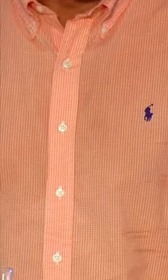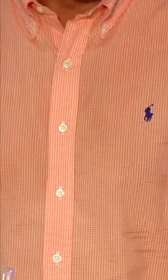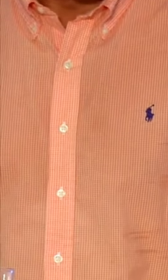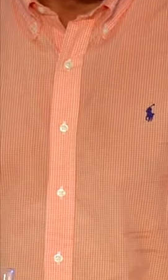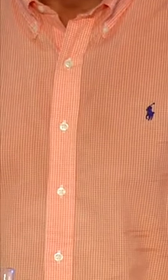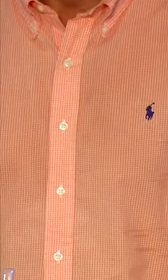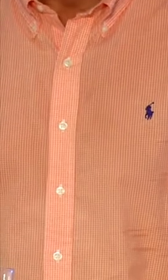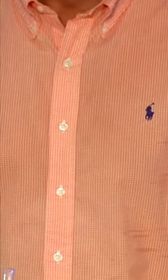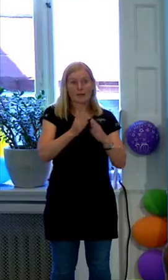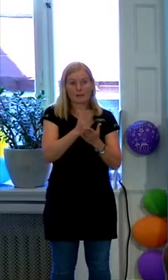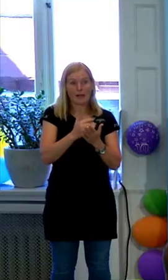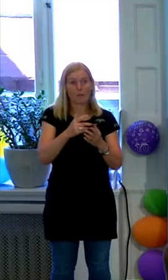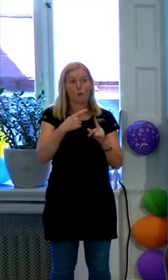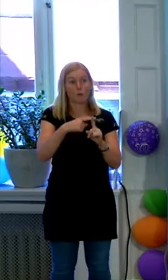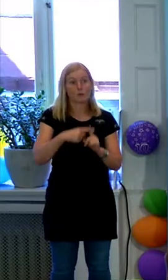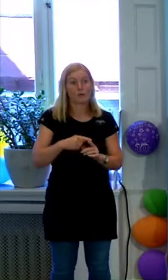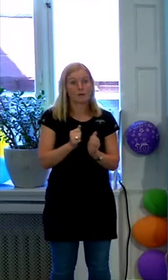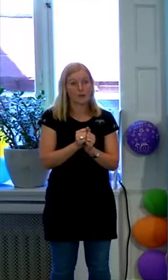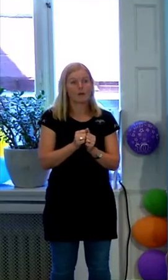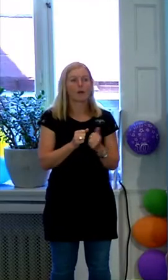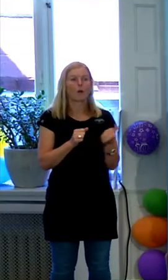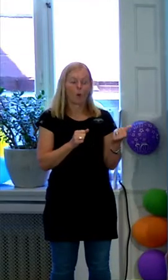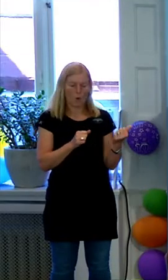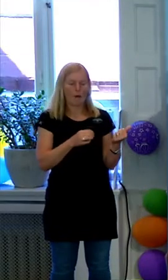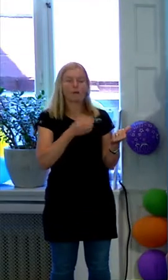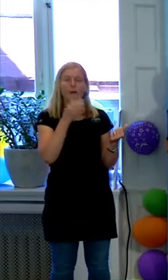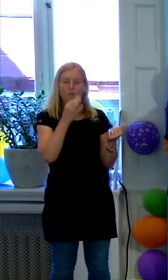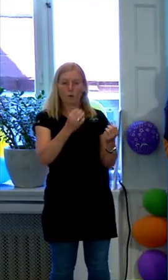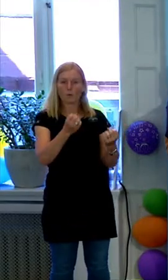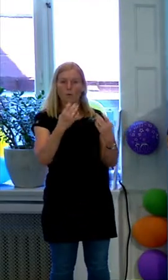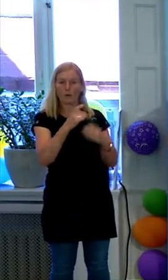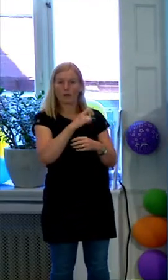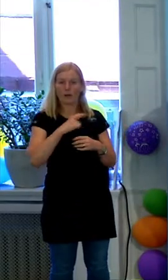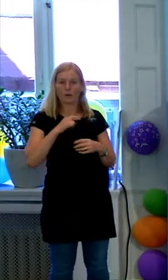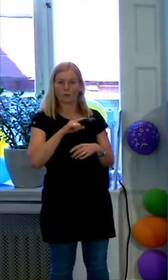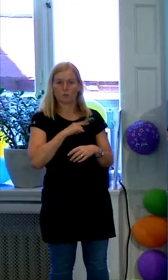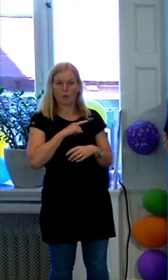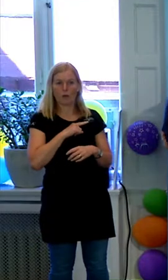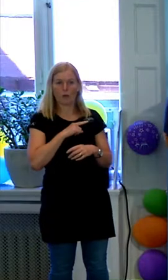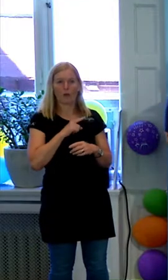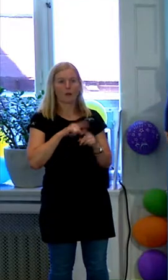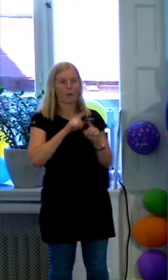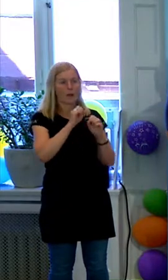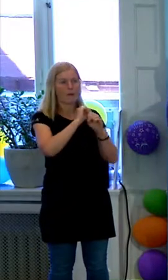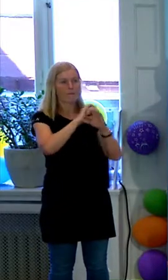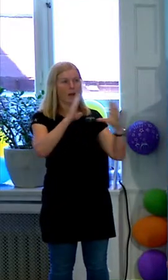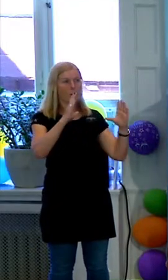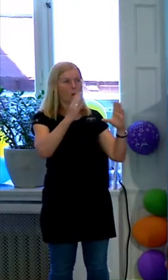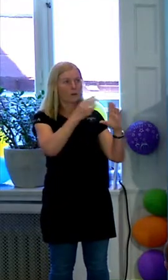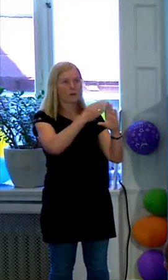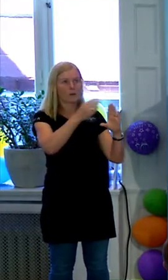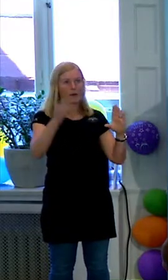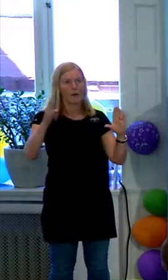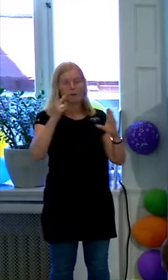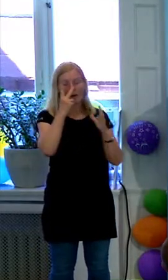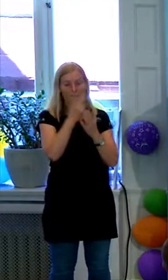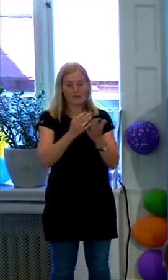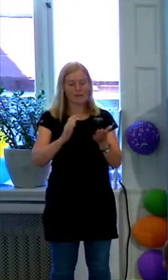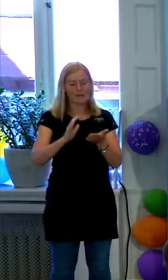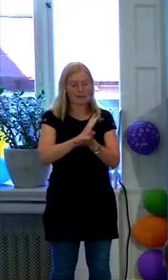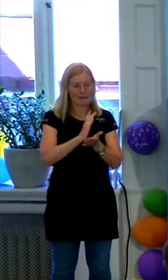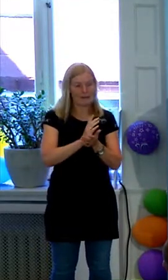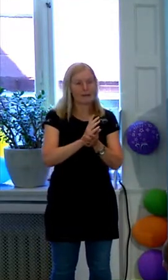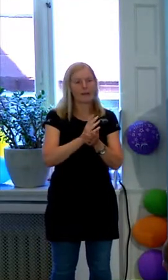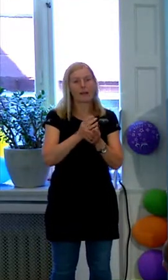på ett positivt sätt. Det är ju frågor som berör väldigt mycket. Detta är gjort i Lund också. Olika visioner har visats i tidningar och utställningar och det